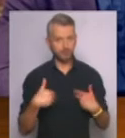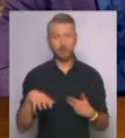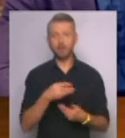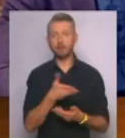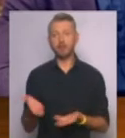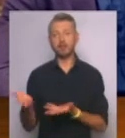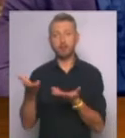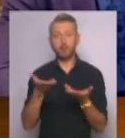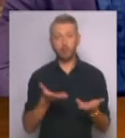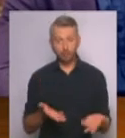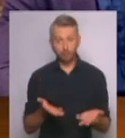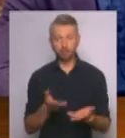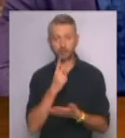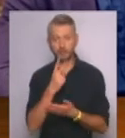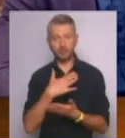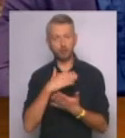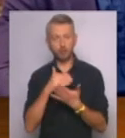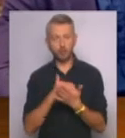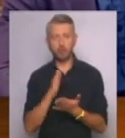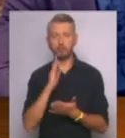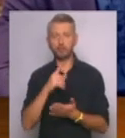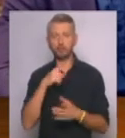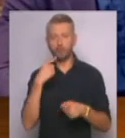нашої розмови. Сьогодні будемо говорити про Бортничі